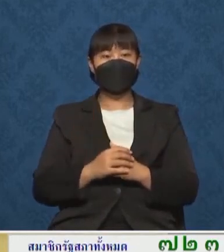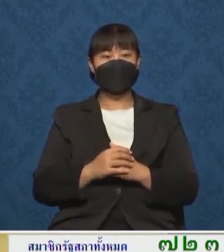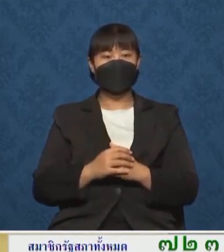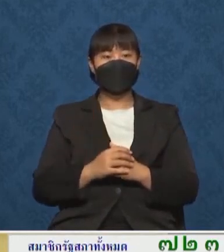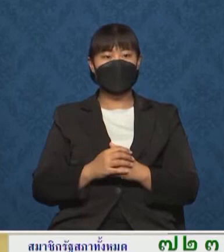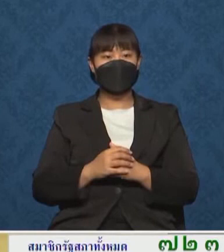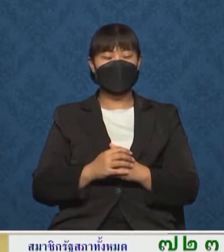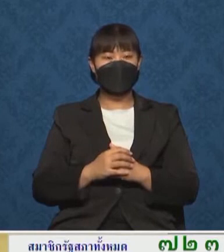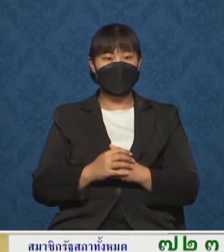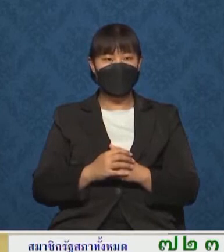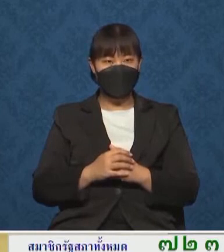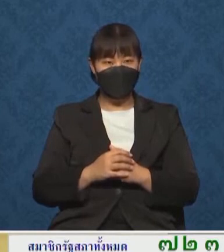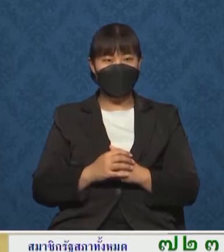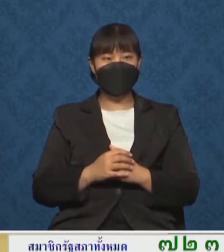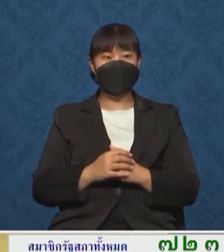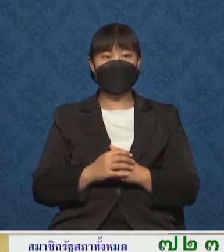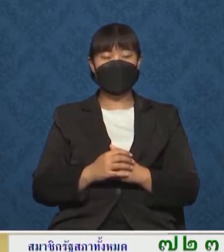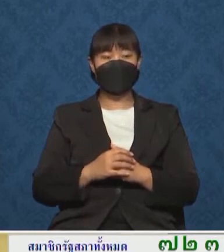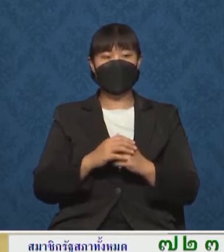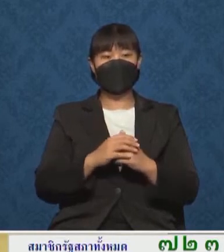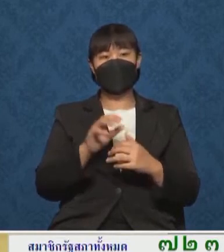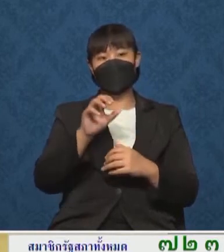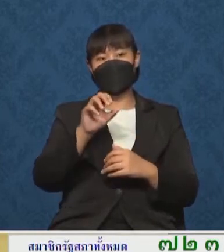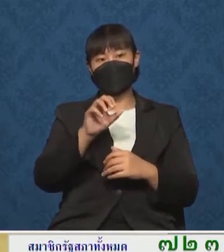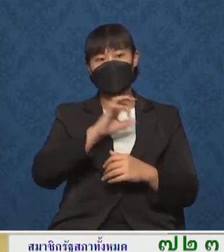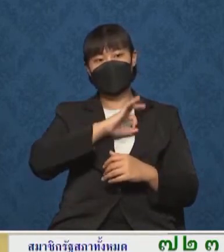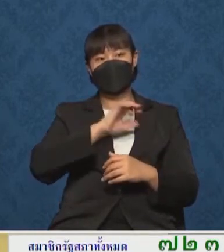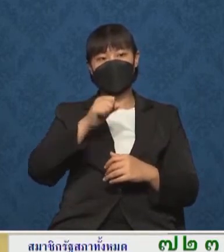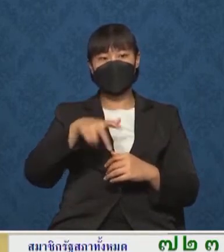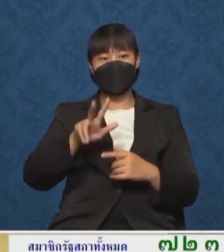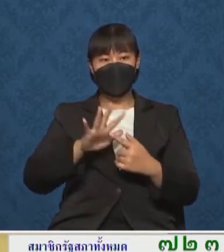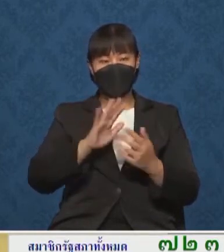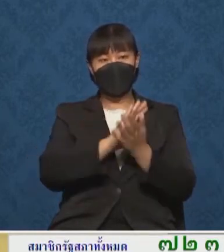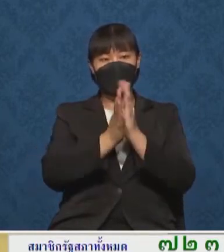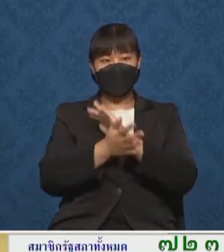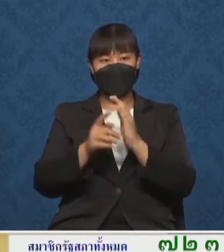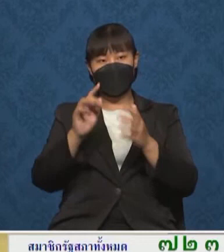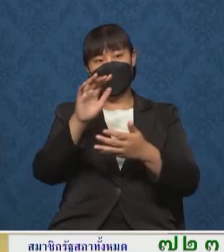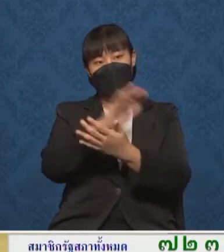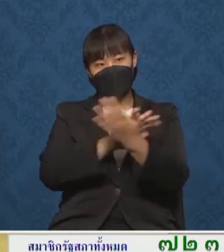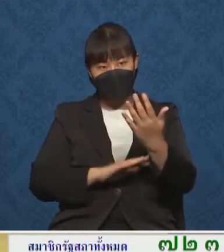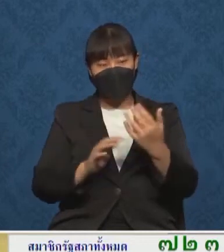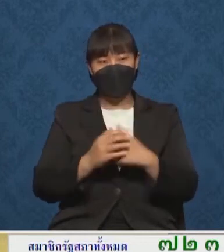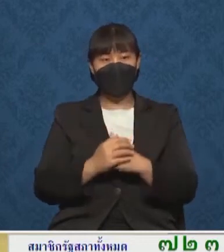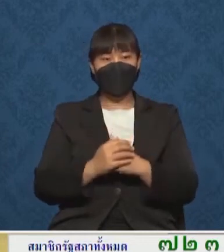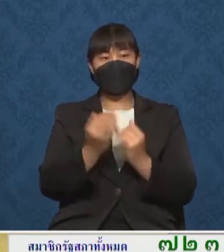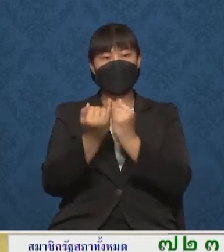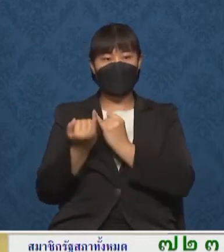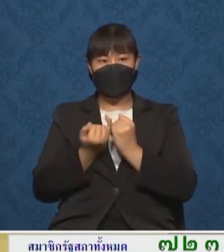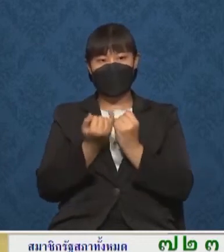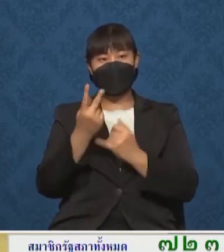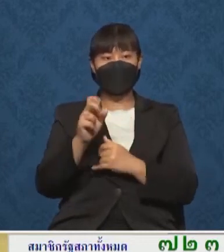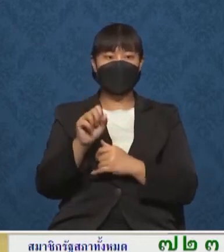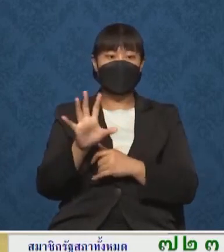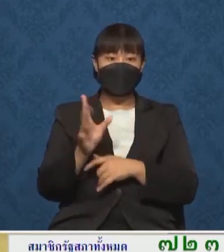ภาขับเคลื่อนการปฏิรูปประเทศนะครับและบางคนก็ทำงานอยู่ใกล้ชิดกับคสช.ก็มาทำง